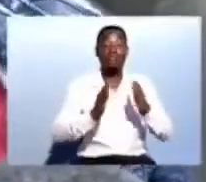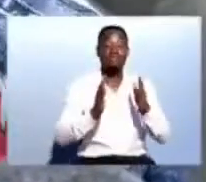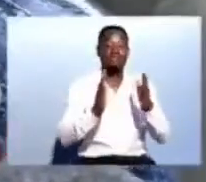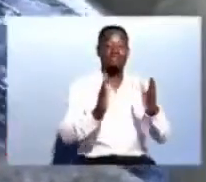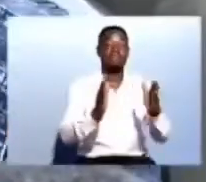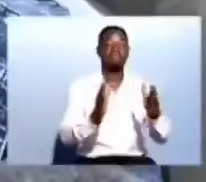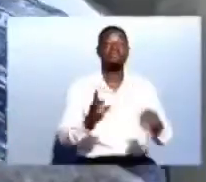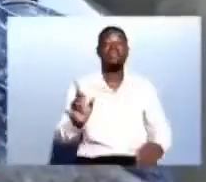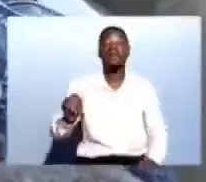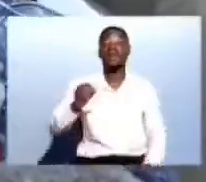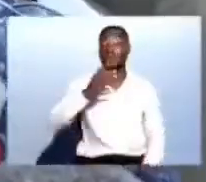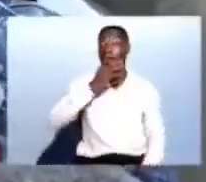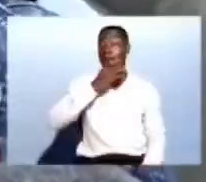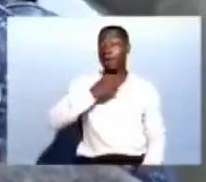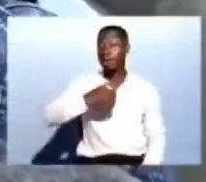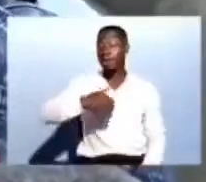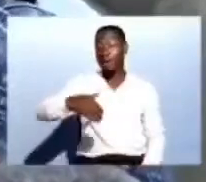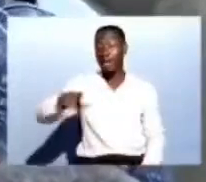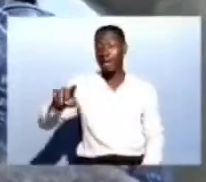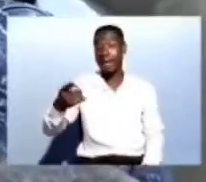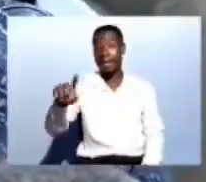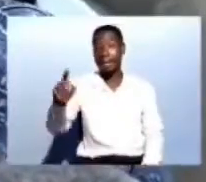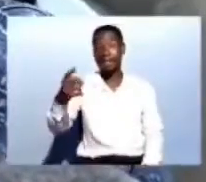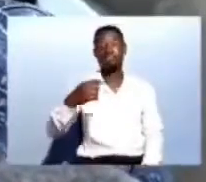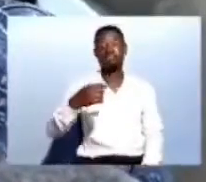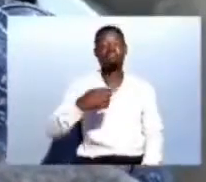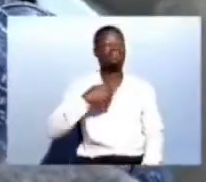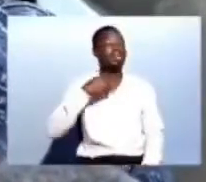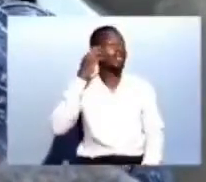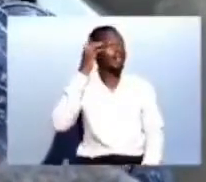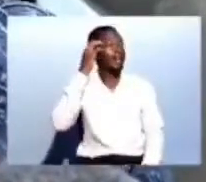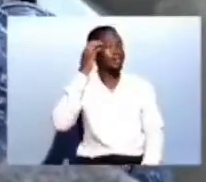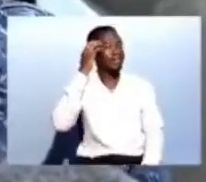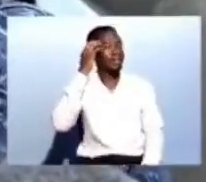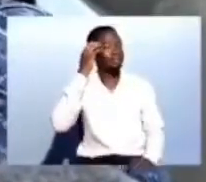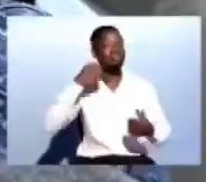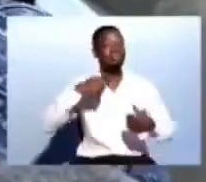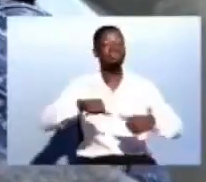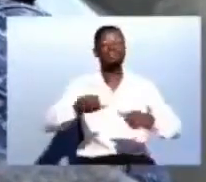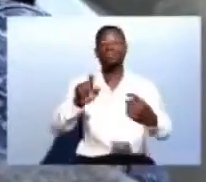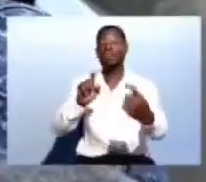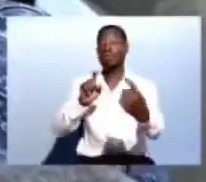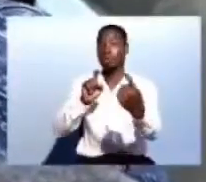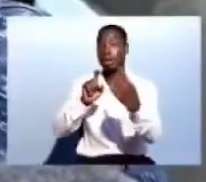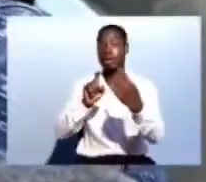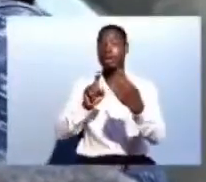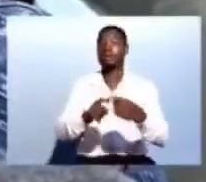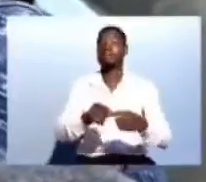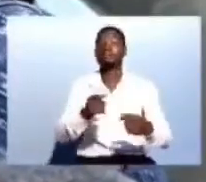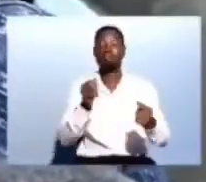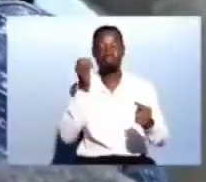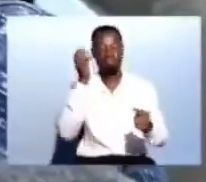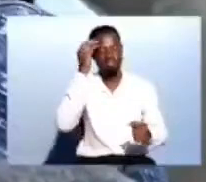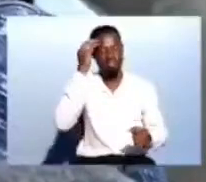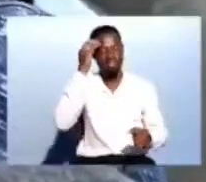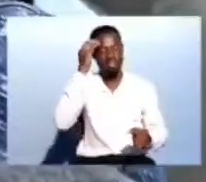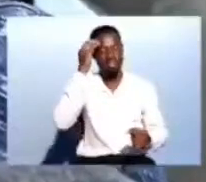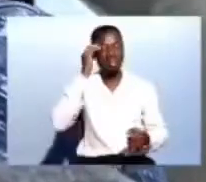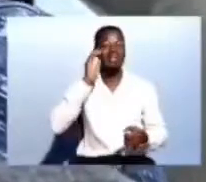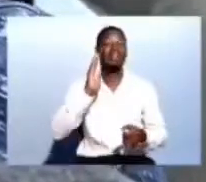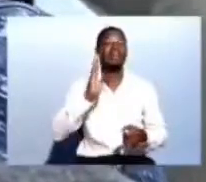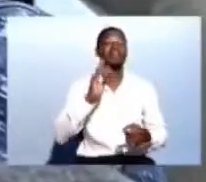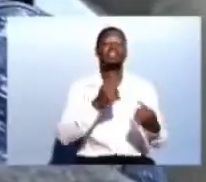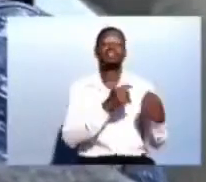kuna wanaume ambao wao wameenda mbali. Nafikiri wanapaswa kuonana na Dr. Pasco hapa. Wanawakataza wake